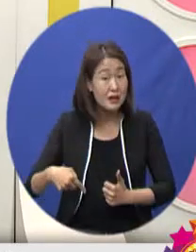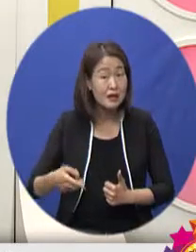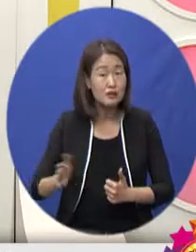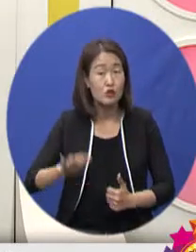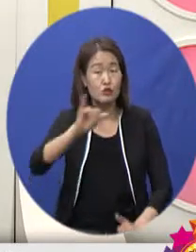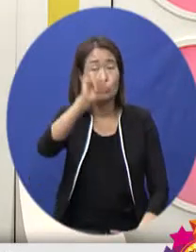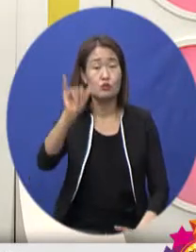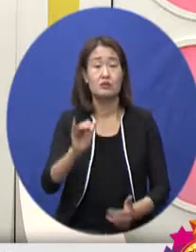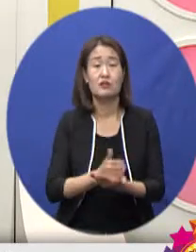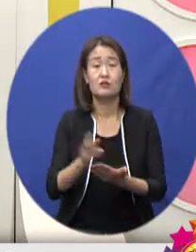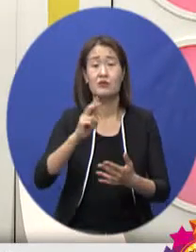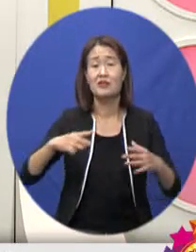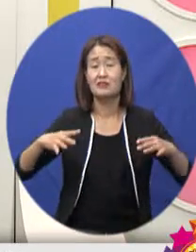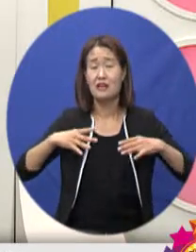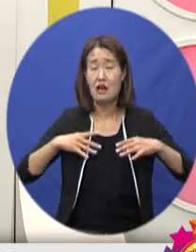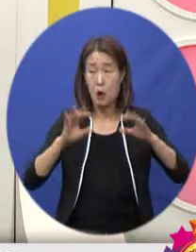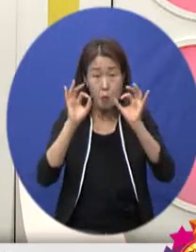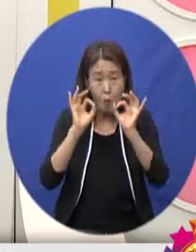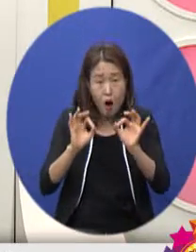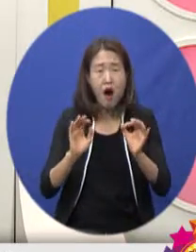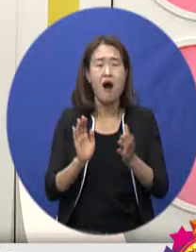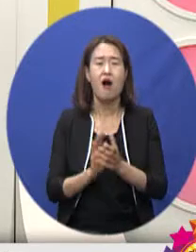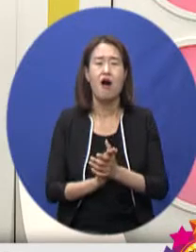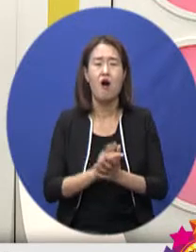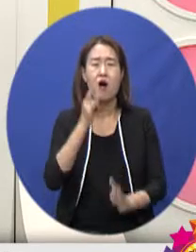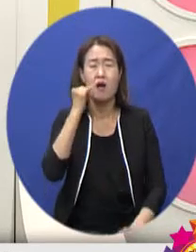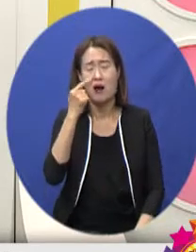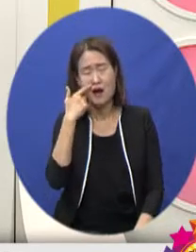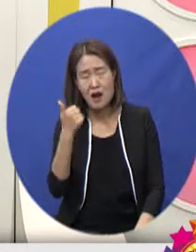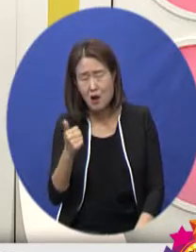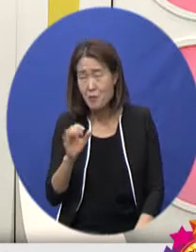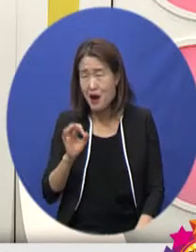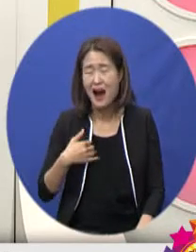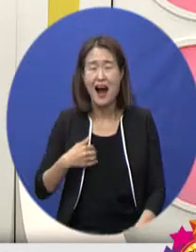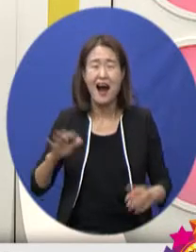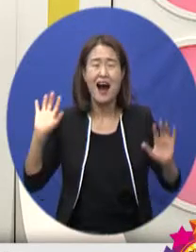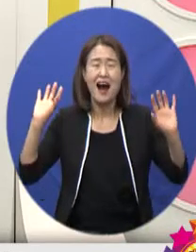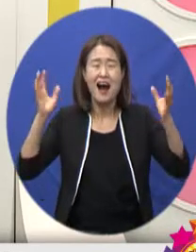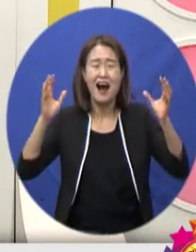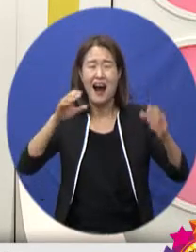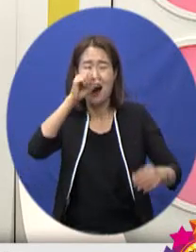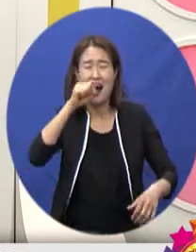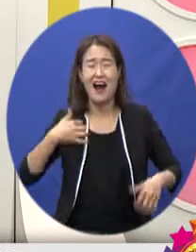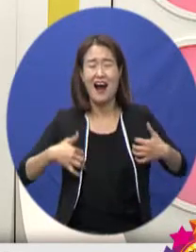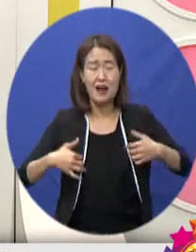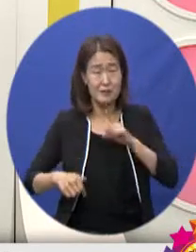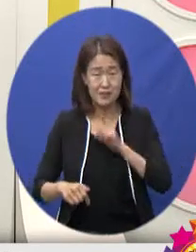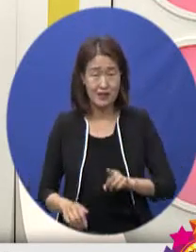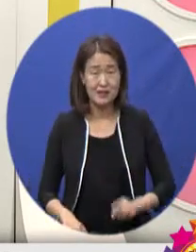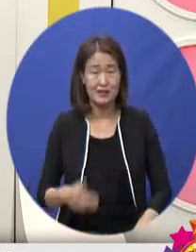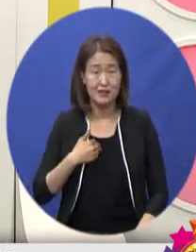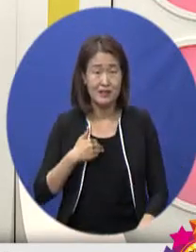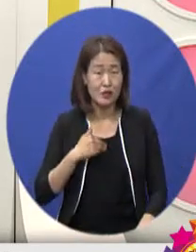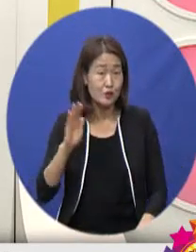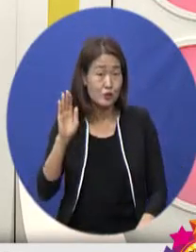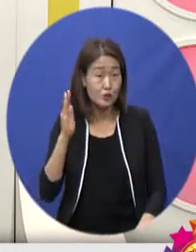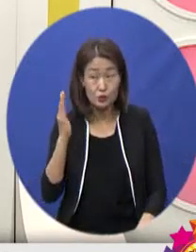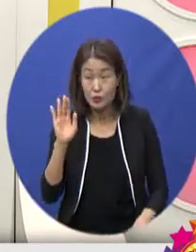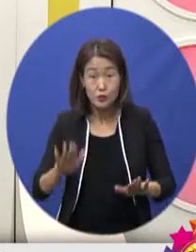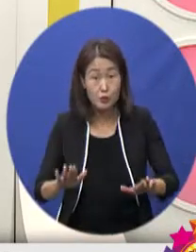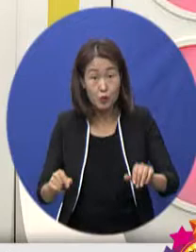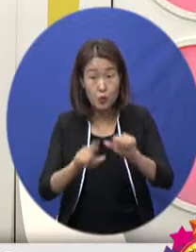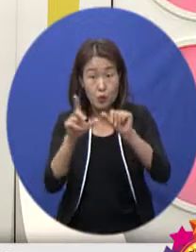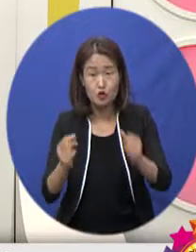나는 노래자랑 보시고 그냥 어머님, 아버님들이 어찌나 이렇게 좋아해 주시는지. 그렇죠. 네, 제가 그 이렇게 요즘에 그 축제